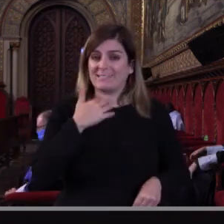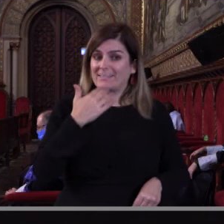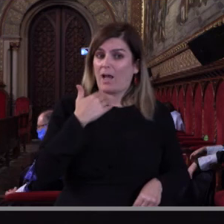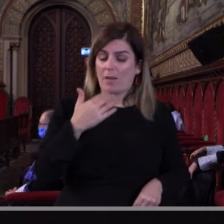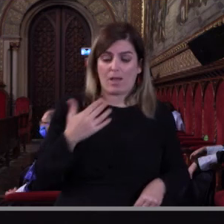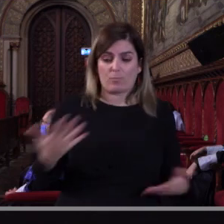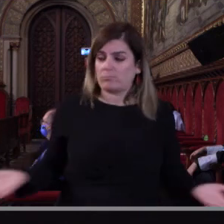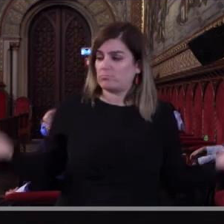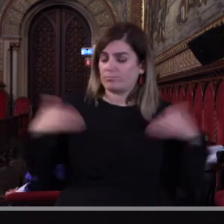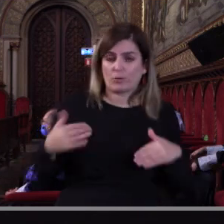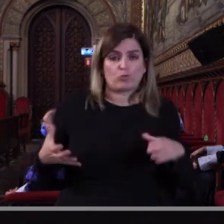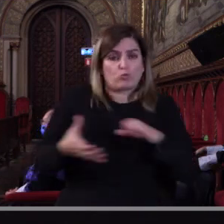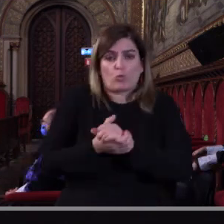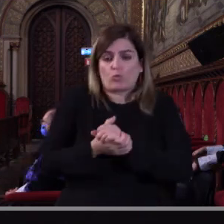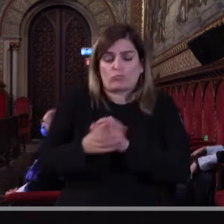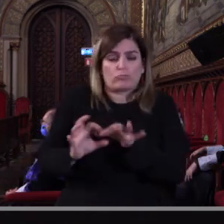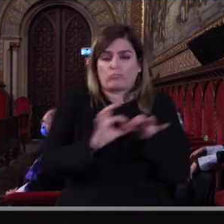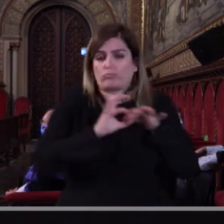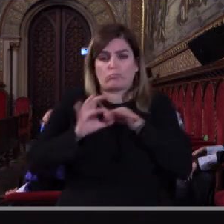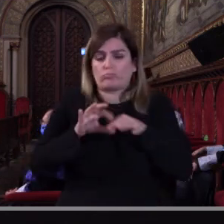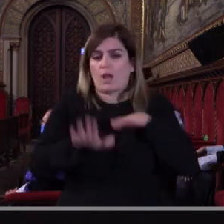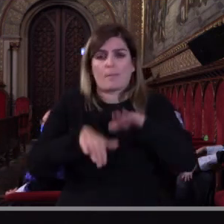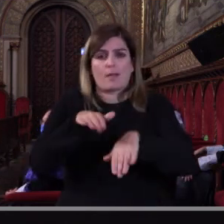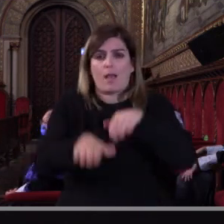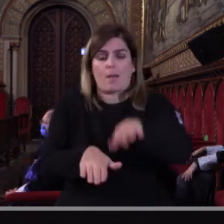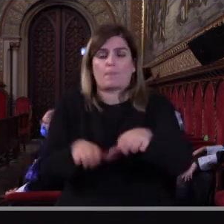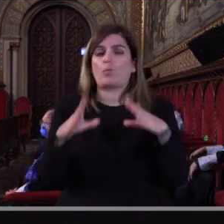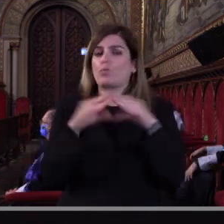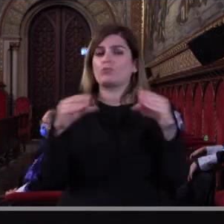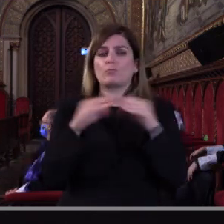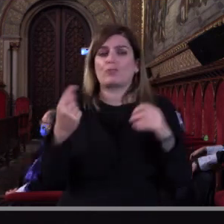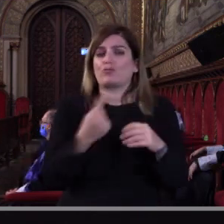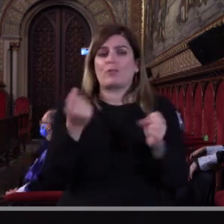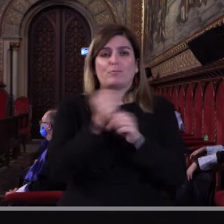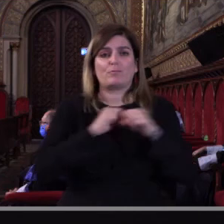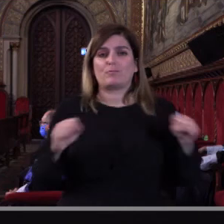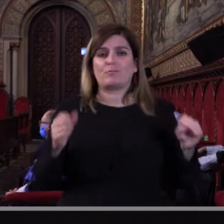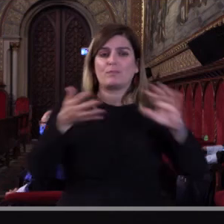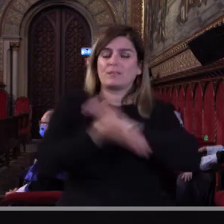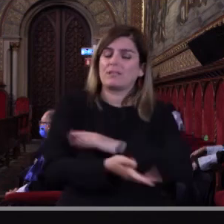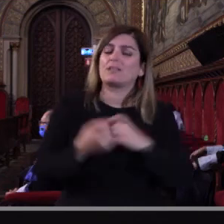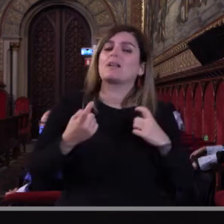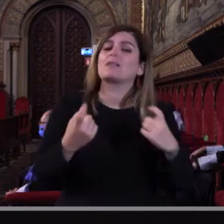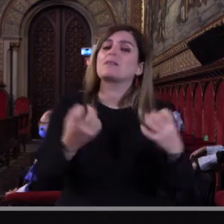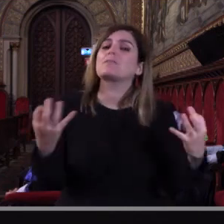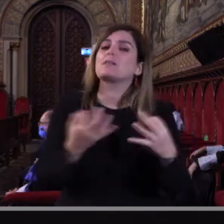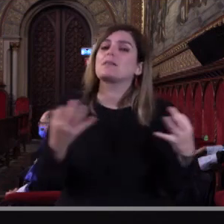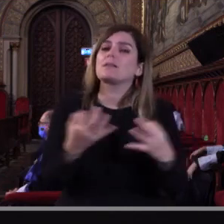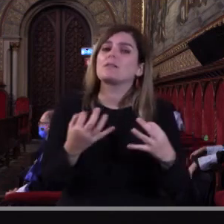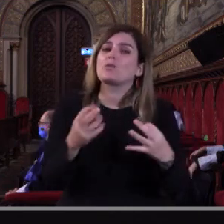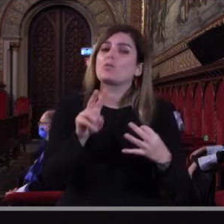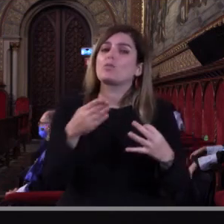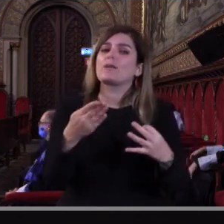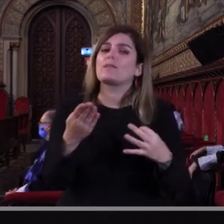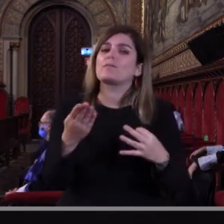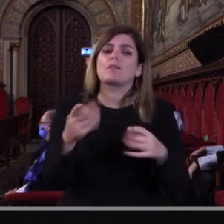de caminar plegats. La universitat no pot funcionar d'una altra manera i sobretot ens cal posar la Universitat de Barcelona